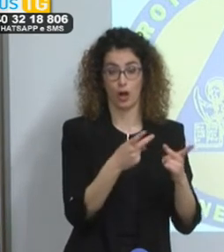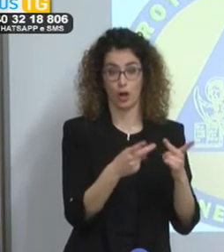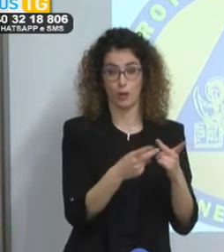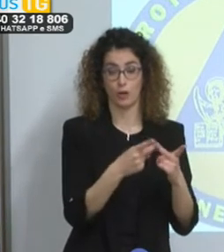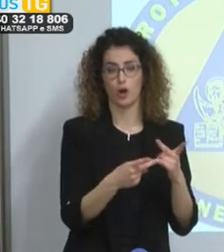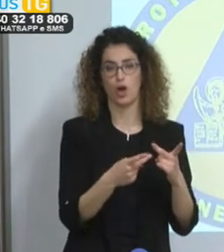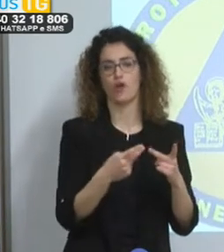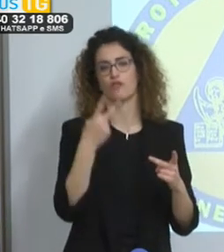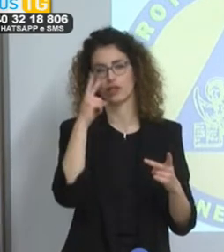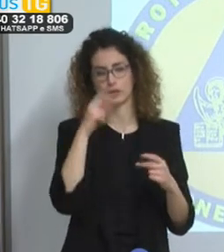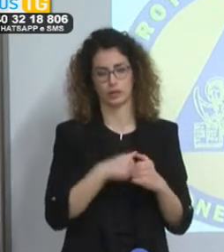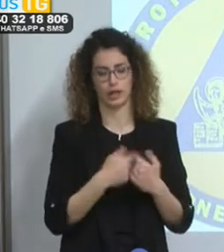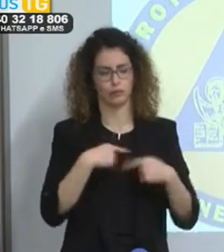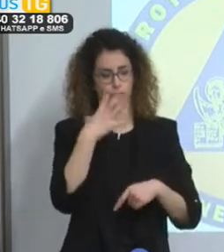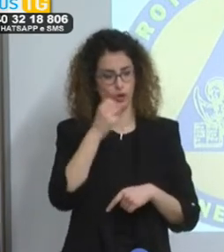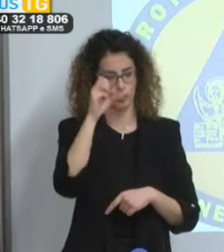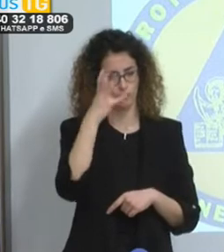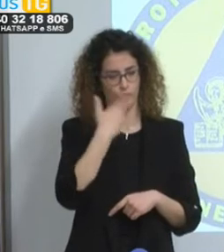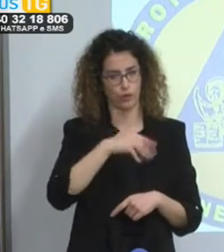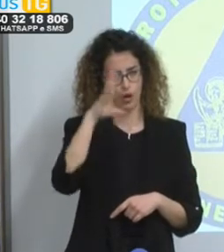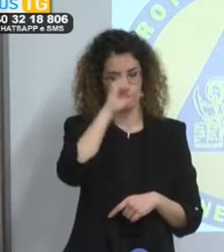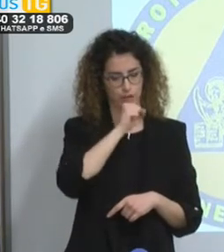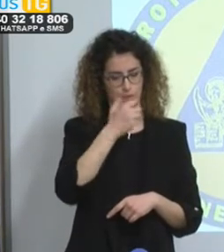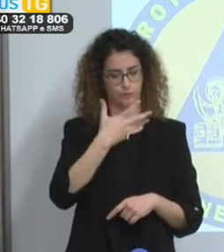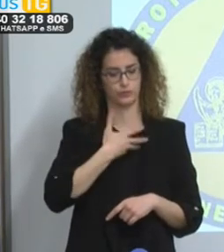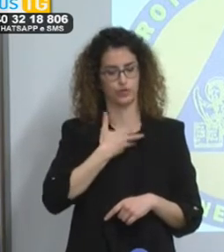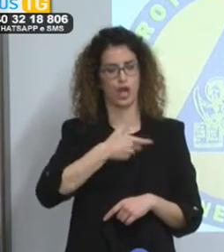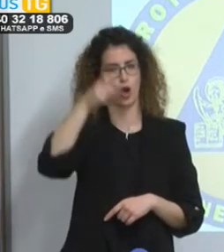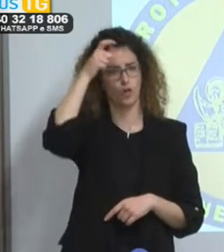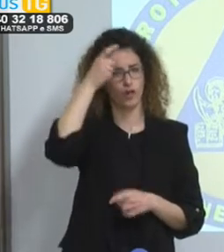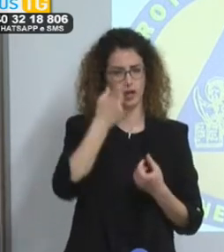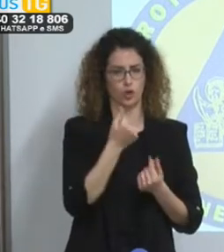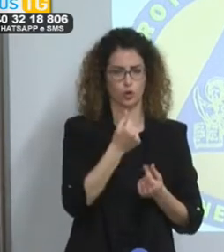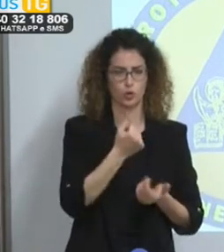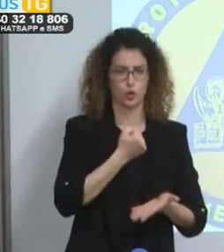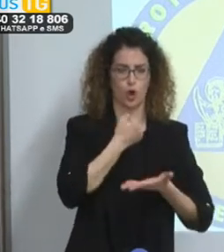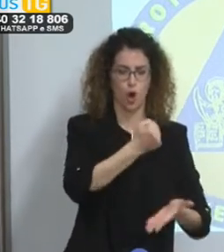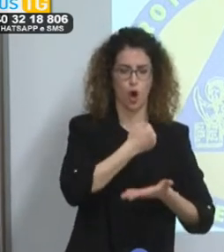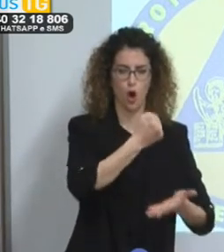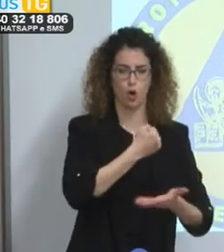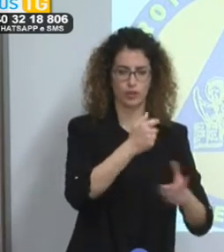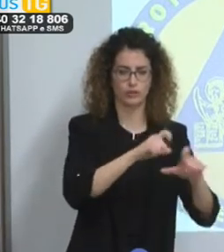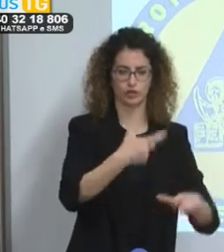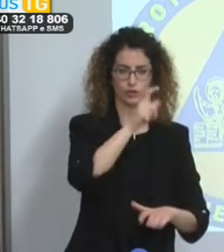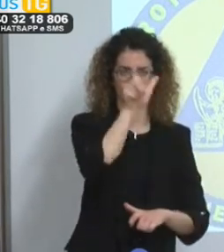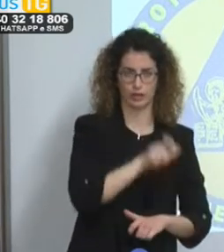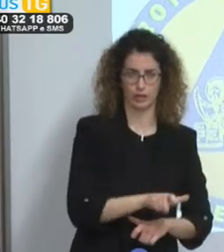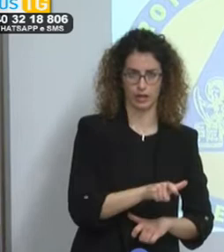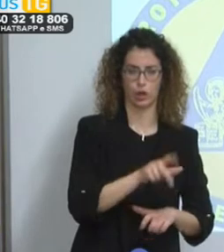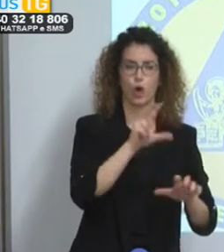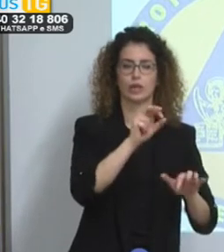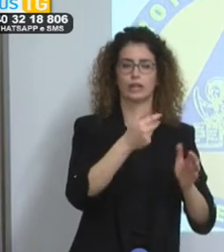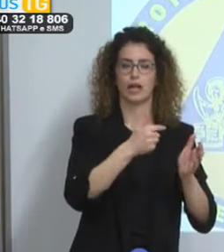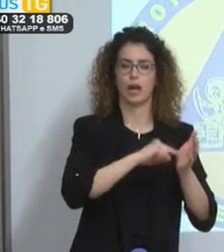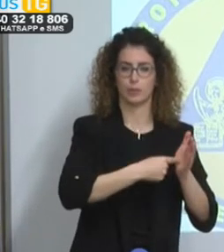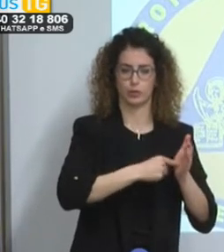da questo punto di vista, siccome da una parte il governo investe sul vaccino italiano dando un finanziamento di 80 milioni di euro, dall'altro annuncia che